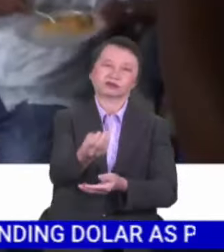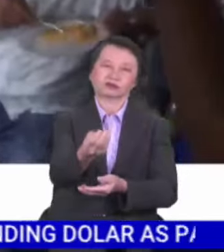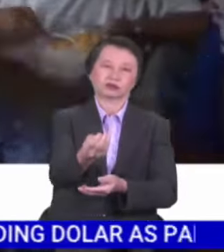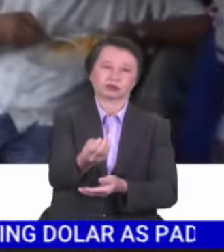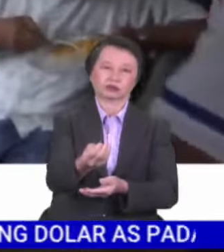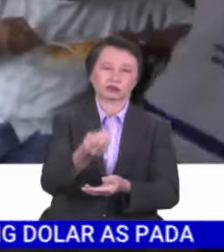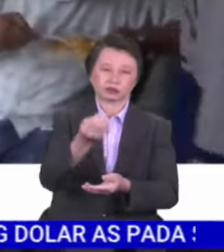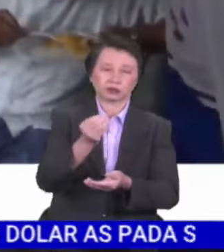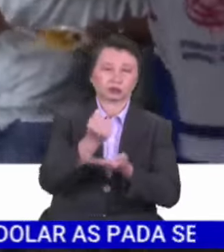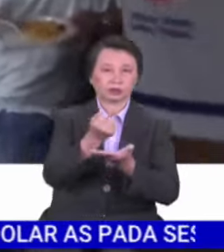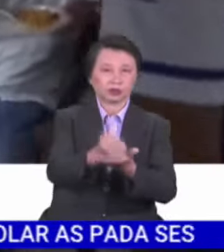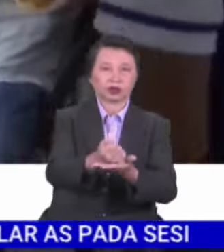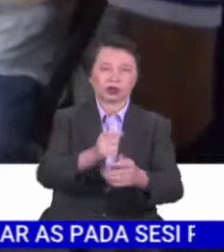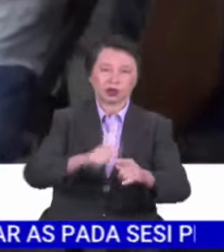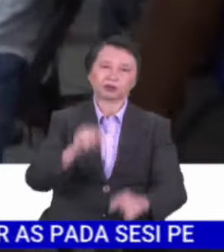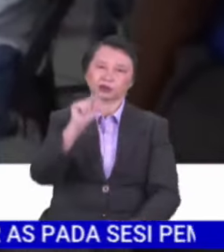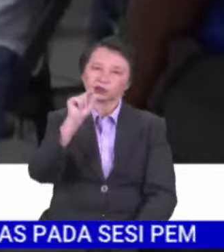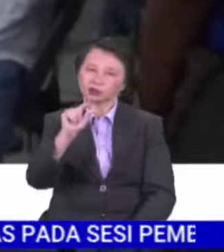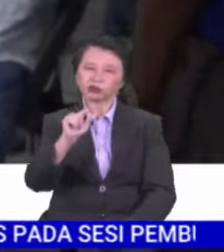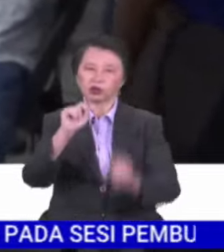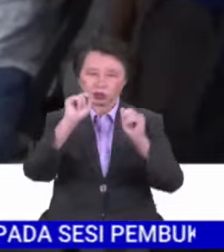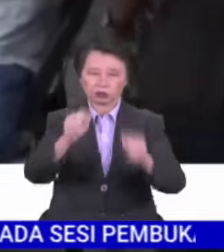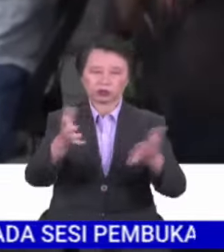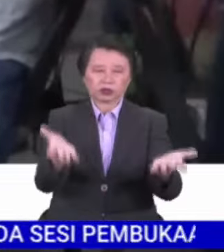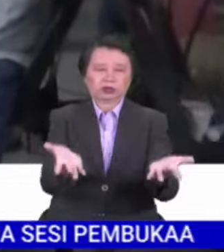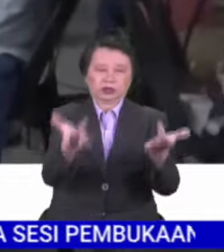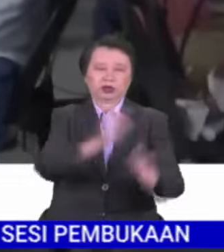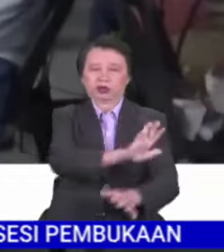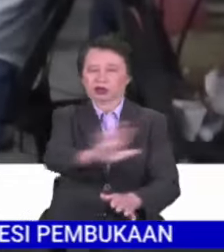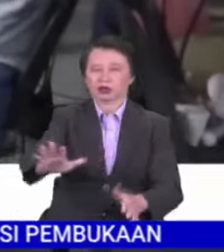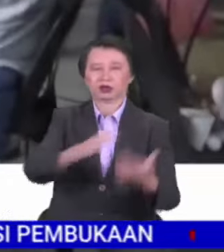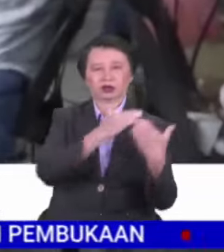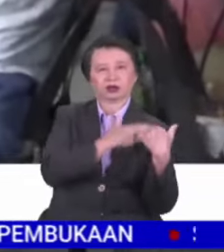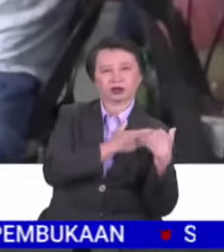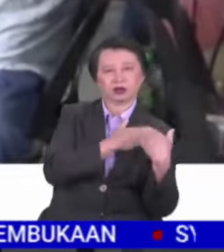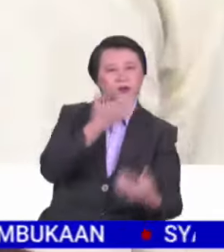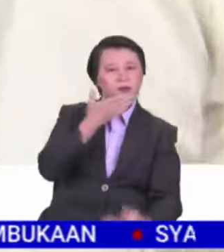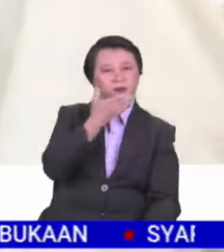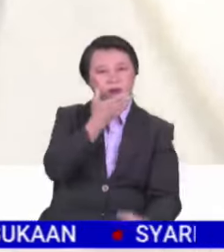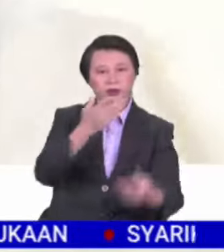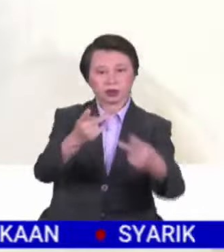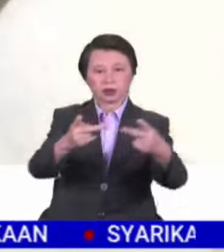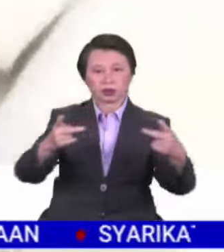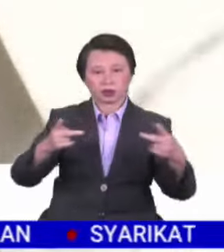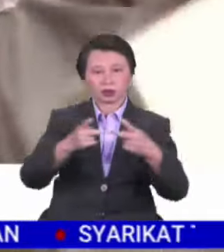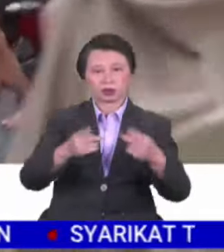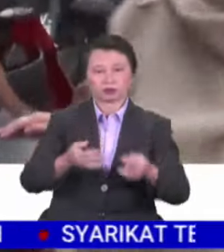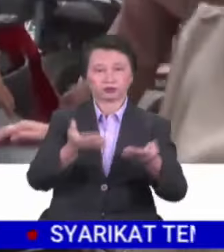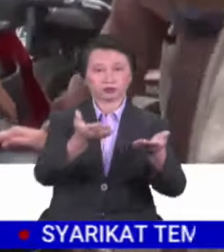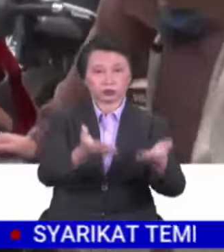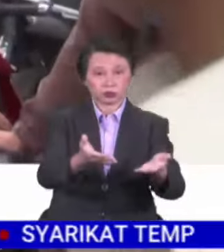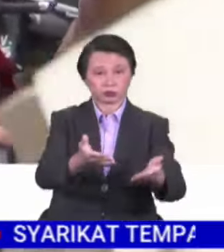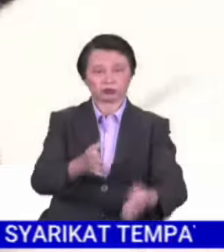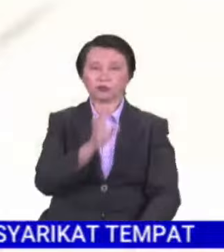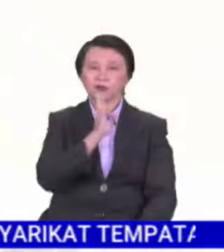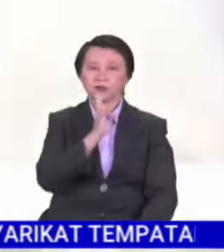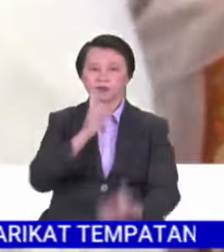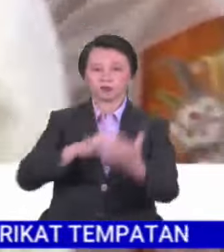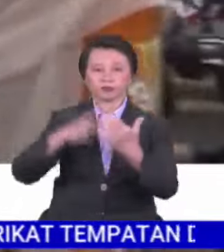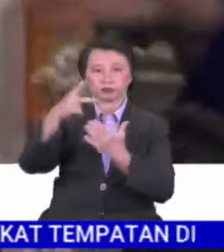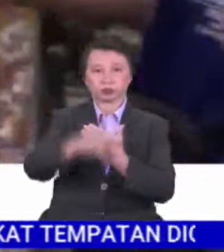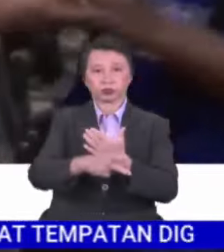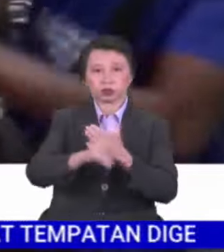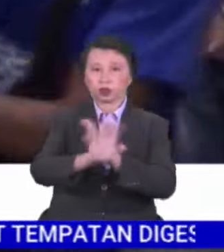besar, namun ia sedikit sebanyak mampu meringankan beban golongan belia di kawasan itu. Tegasnya, program